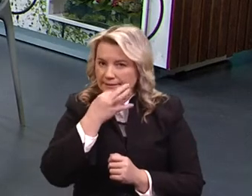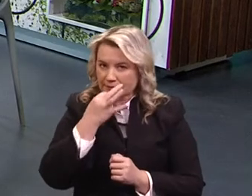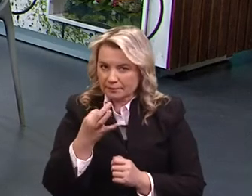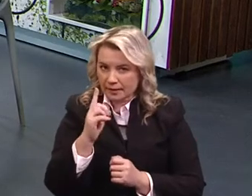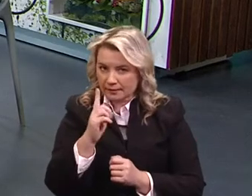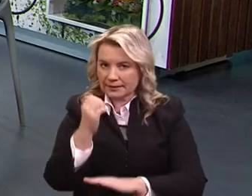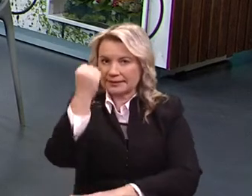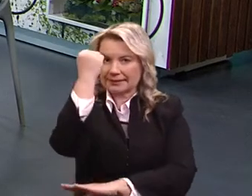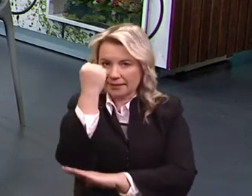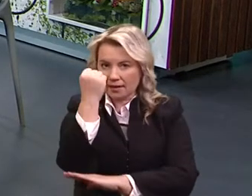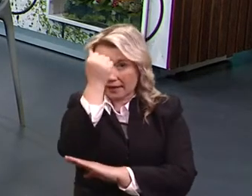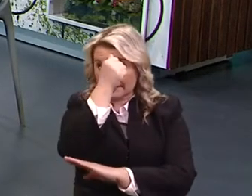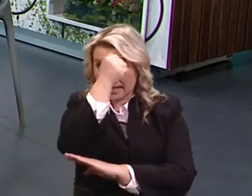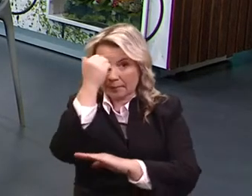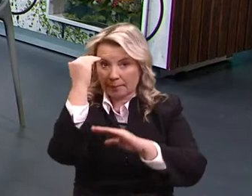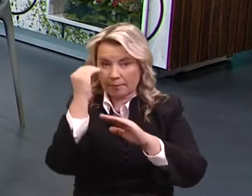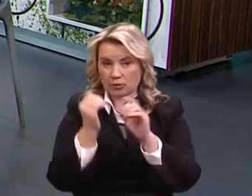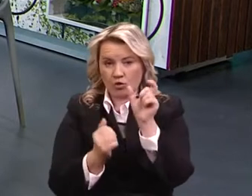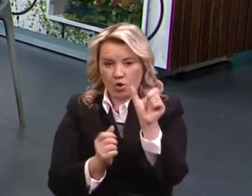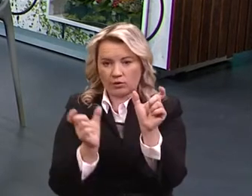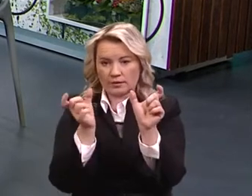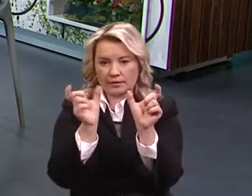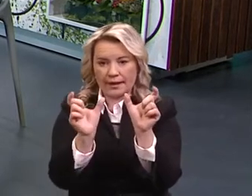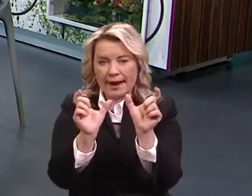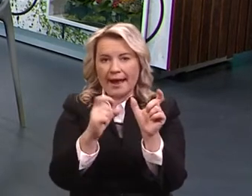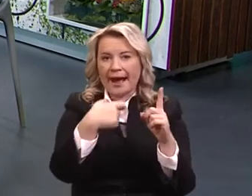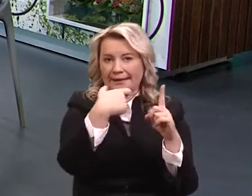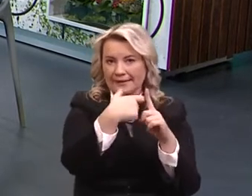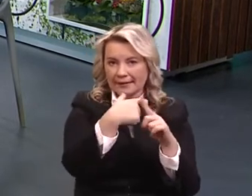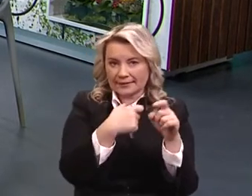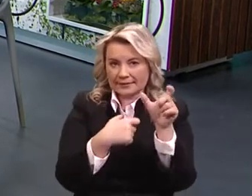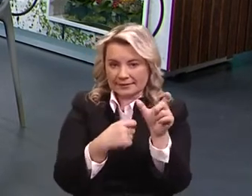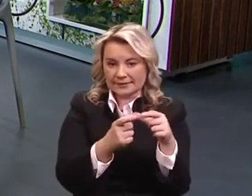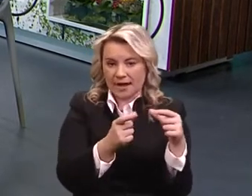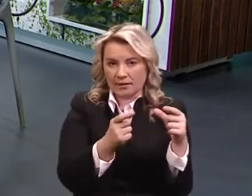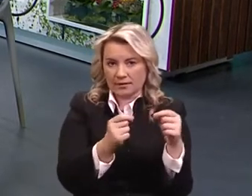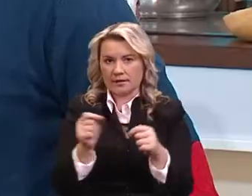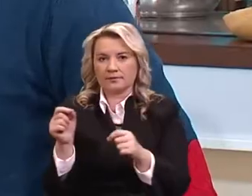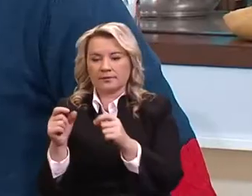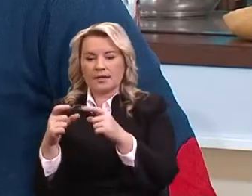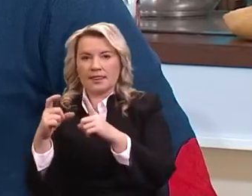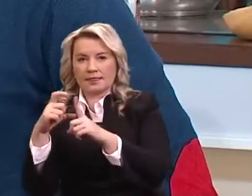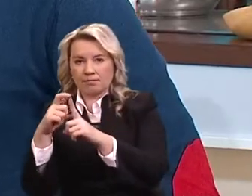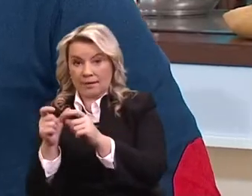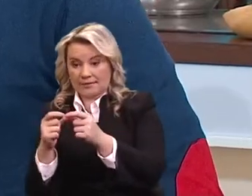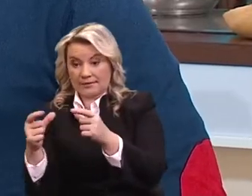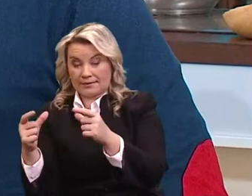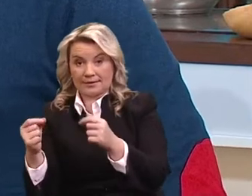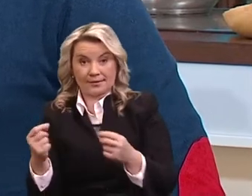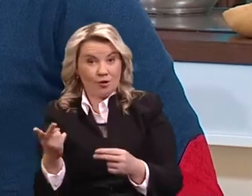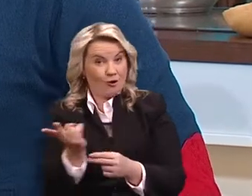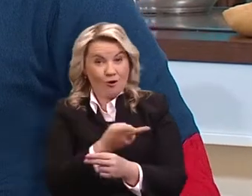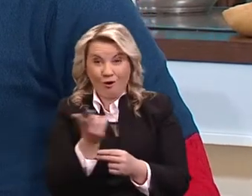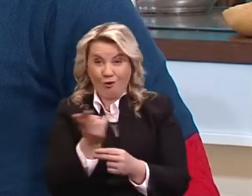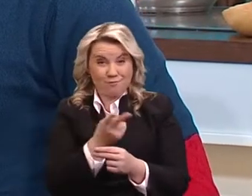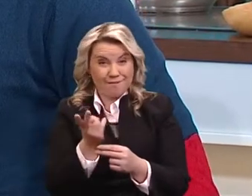základní terminologie, rozdíl mezi kreditní kartou a debetní kartou. Ty karty budou od pohledu vypadat úplně shodně. Budou je mít v peněžence.